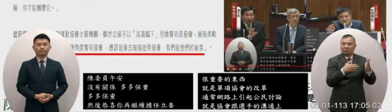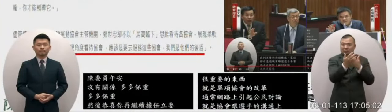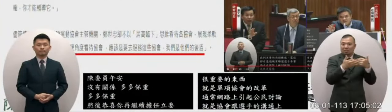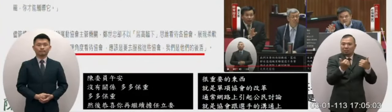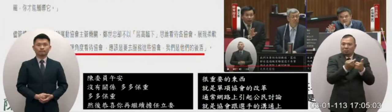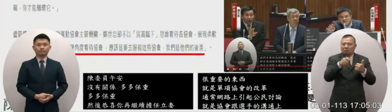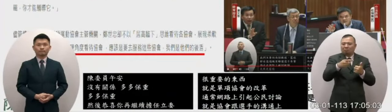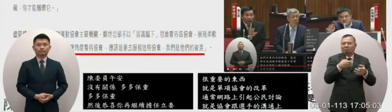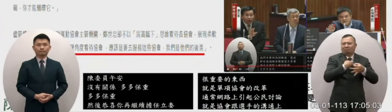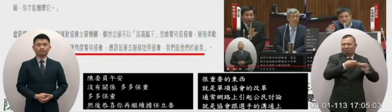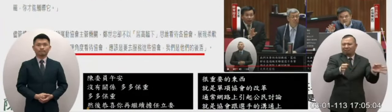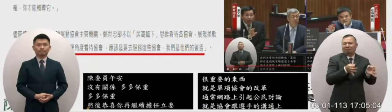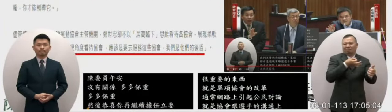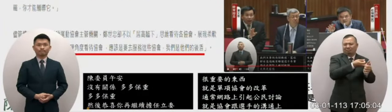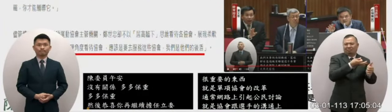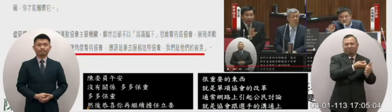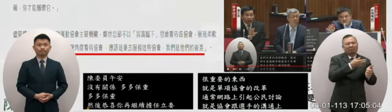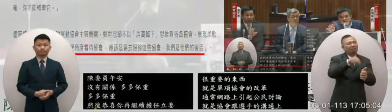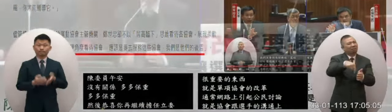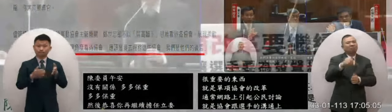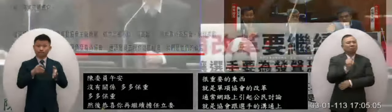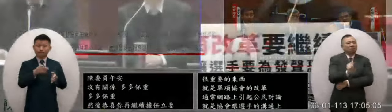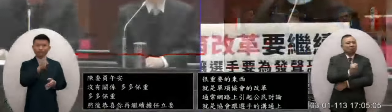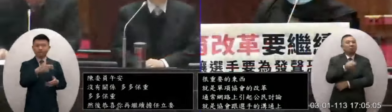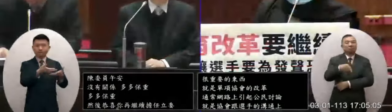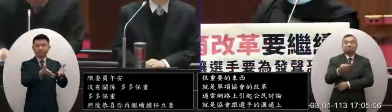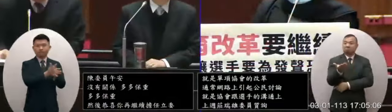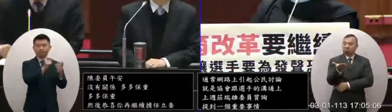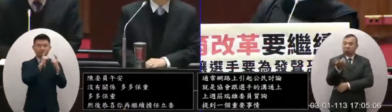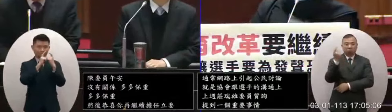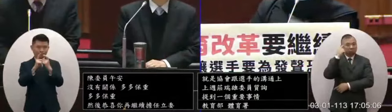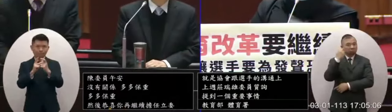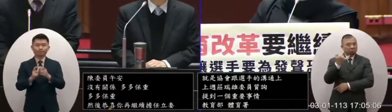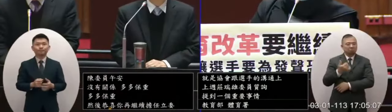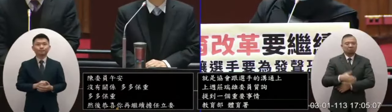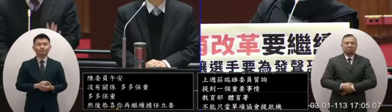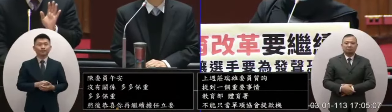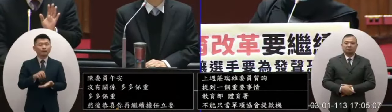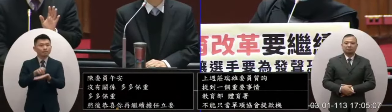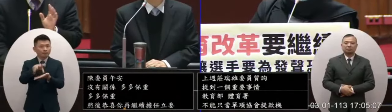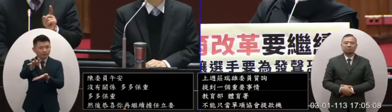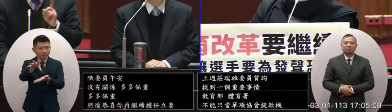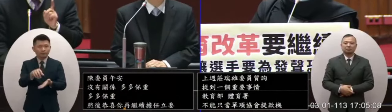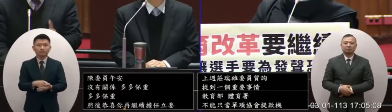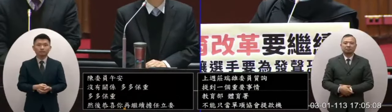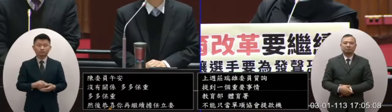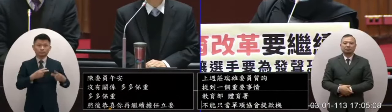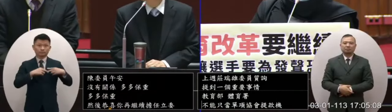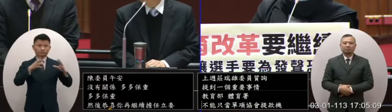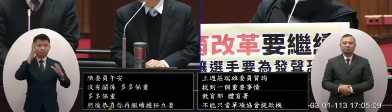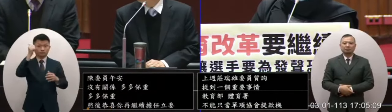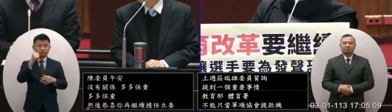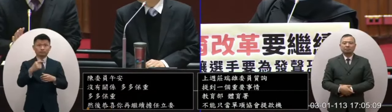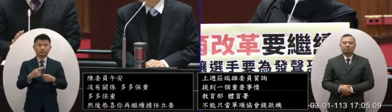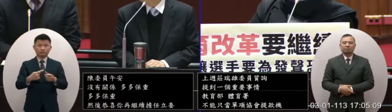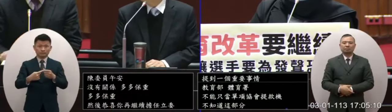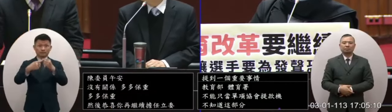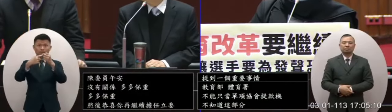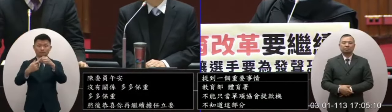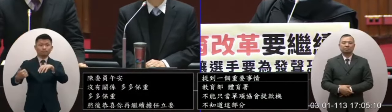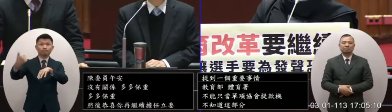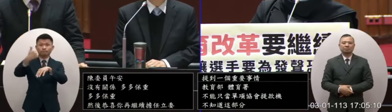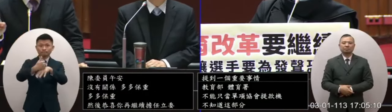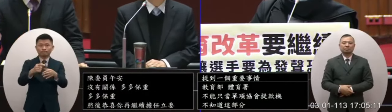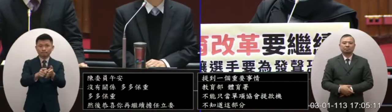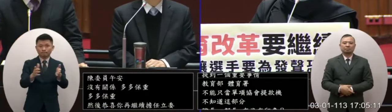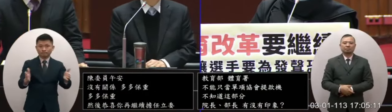有没有印象？ 好，这个部分我请部长回答。 谢谢委员关心。我也跟委员报告，其实蔡总统在第一任开始的时候，